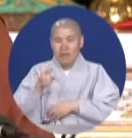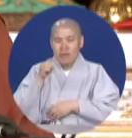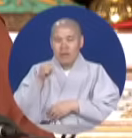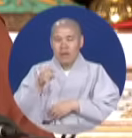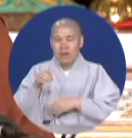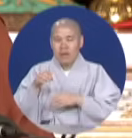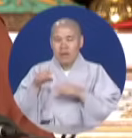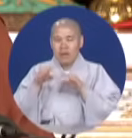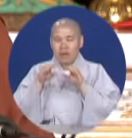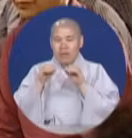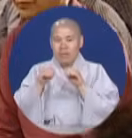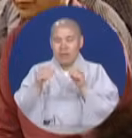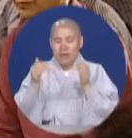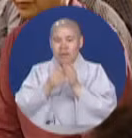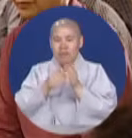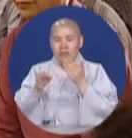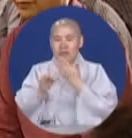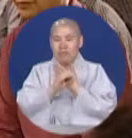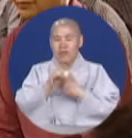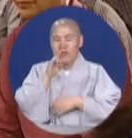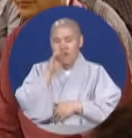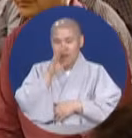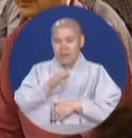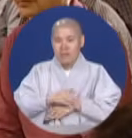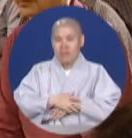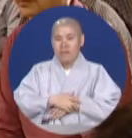멈추면 안 되고